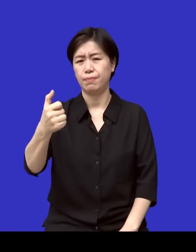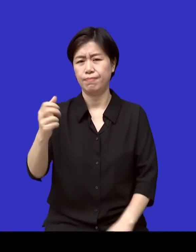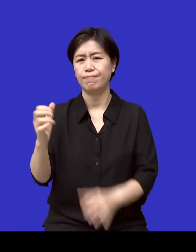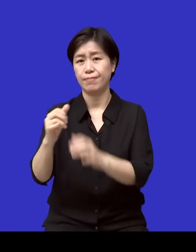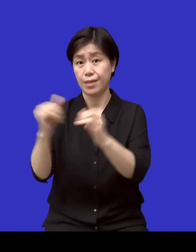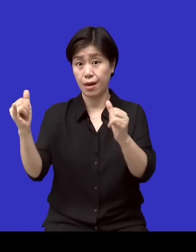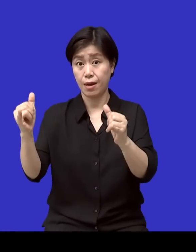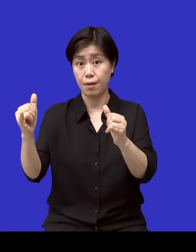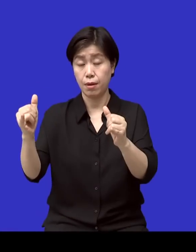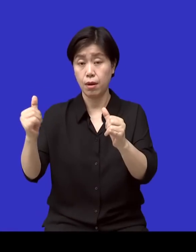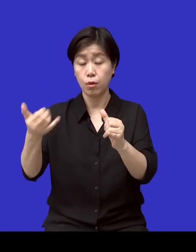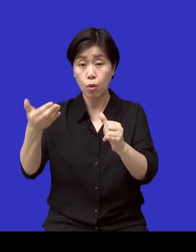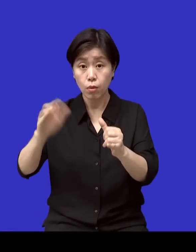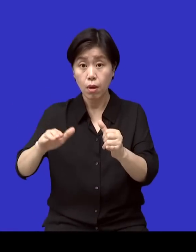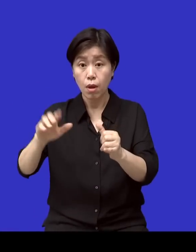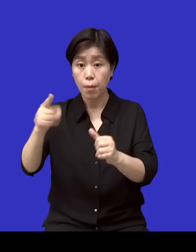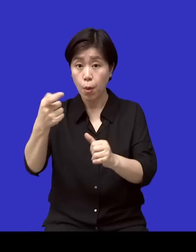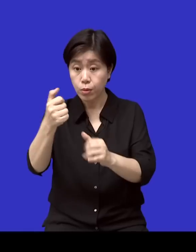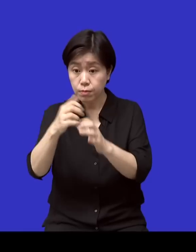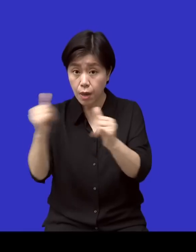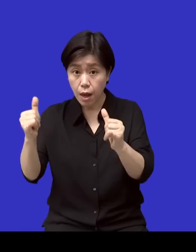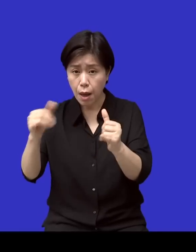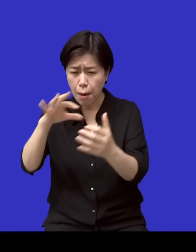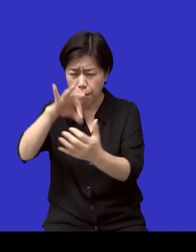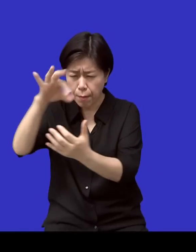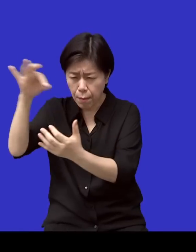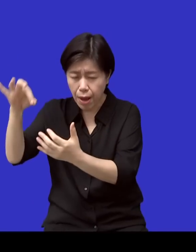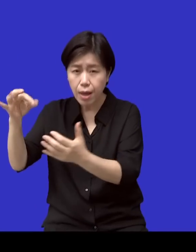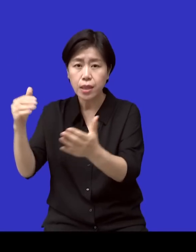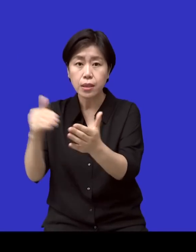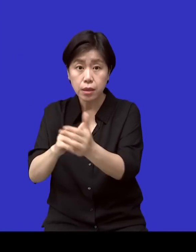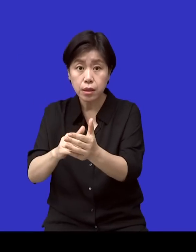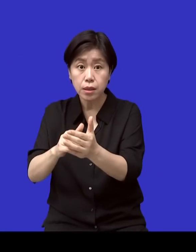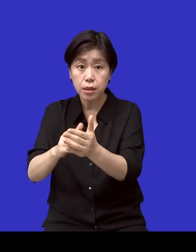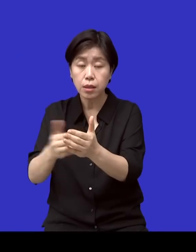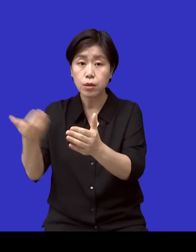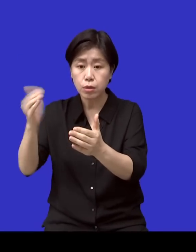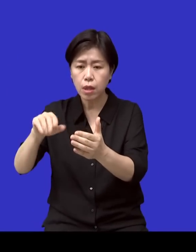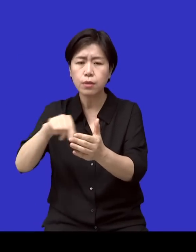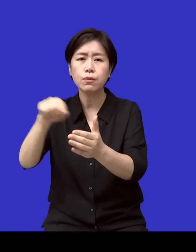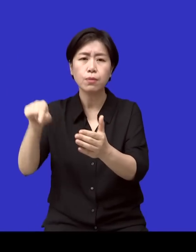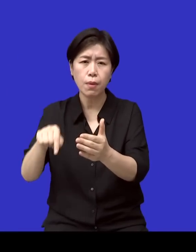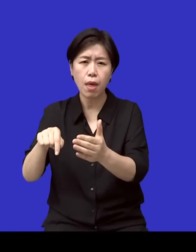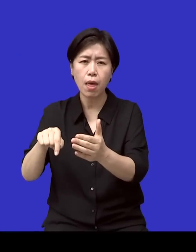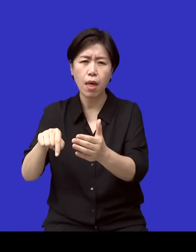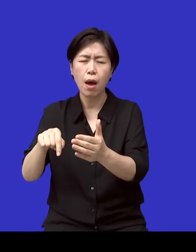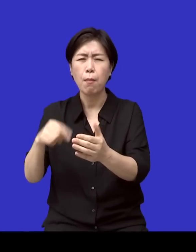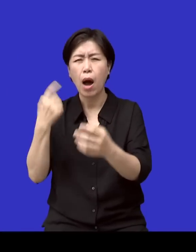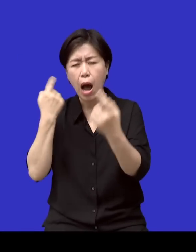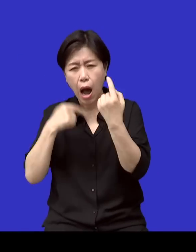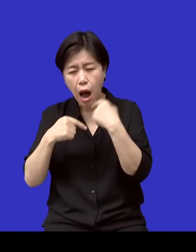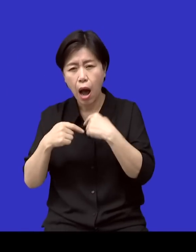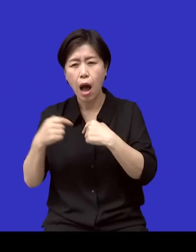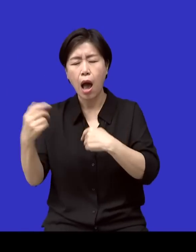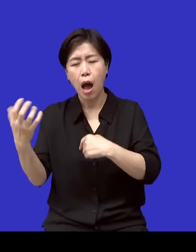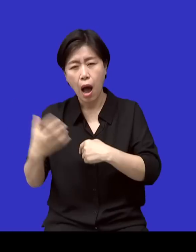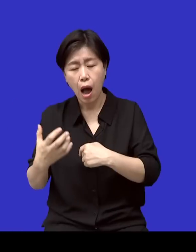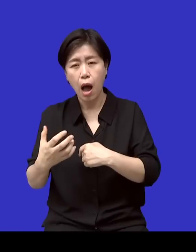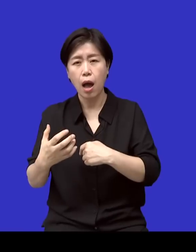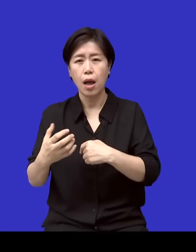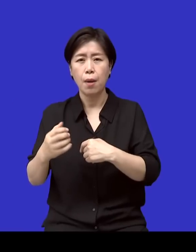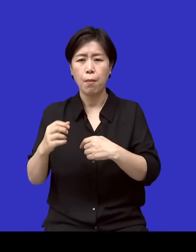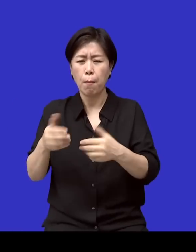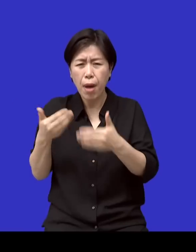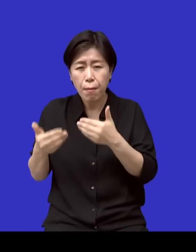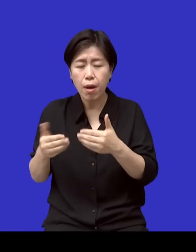뭐 부상 선수들도 있고 뭐 스케줄이 안 되는 선수들도 있고 이래서 몇 개 TO가 빠졌는데 예. 추가